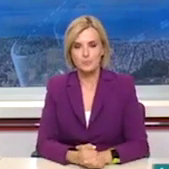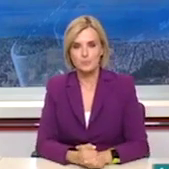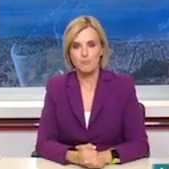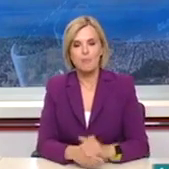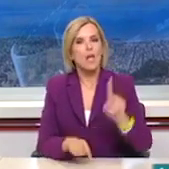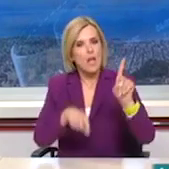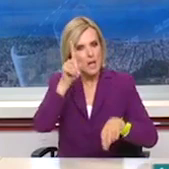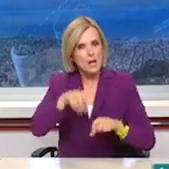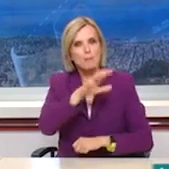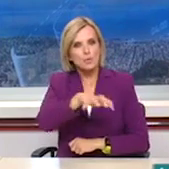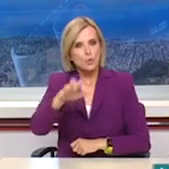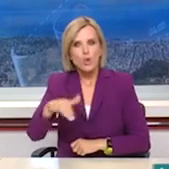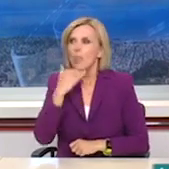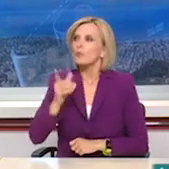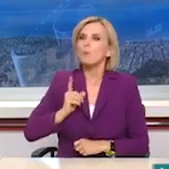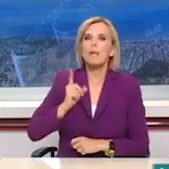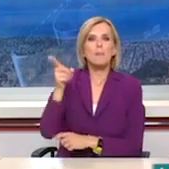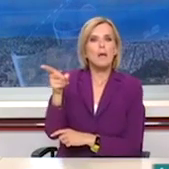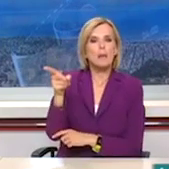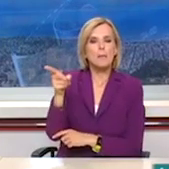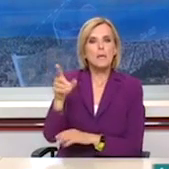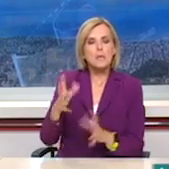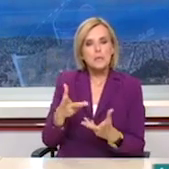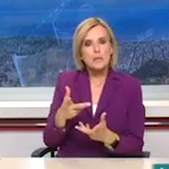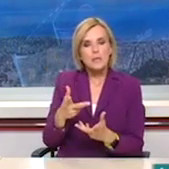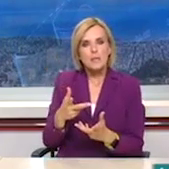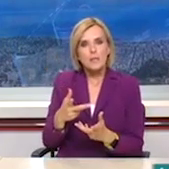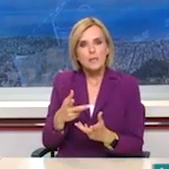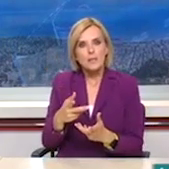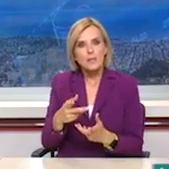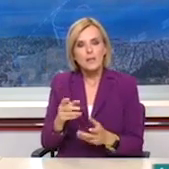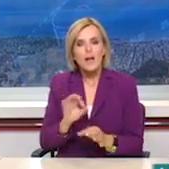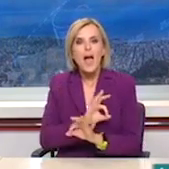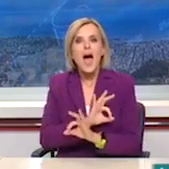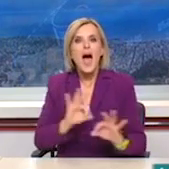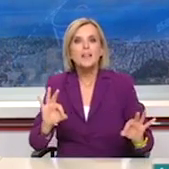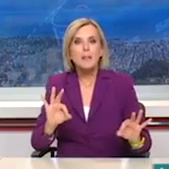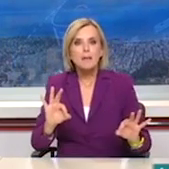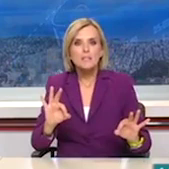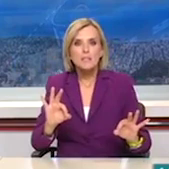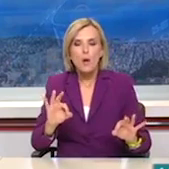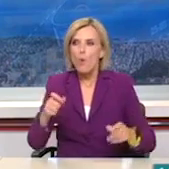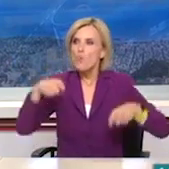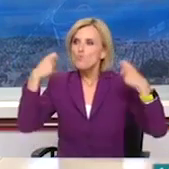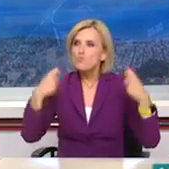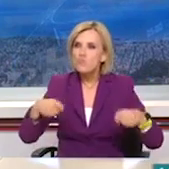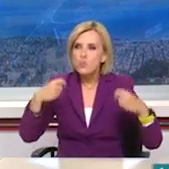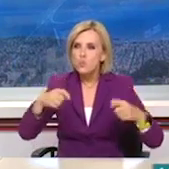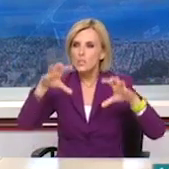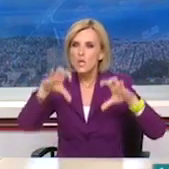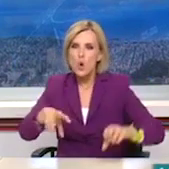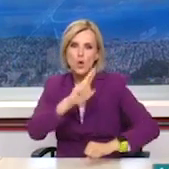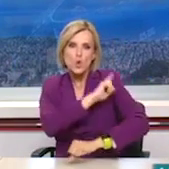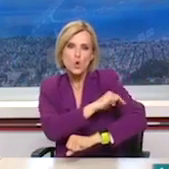σε κάποιες χώρες δεν το περίμενε κανένας. Είδατε, είπα τις πιο έτοιμες υγειονομικά χώρες. Από κάποιες χώρες δεν τις θεωρούσαμε τόσο έτοιμες